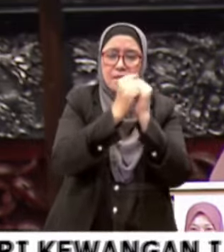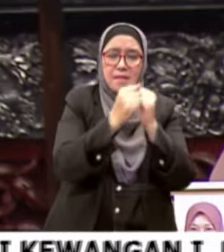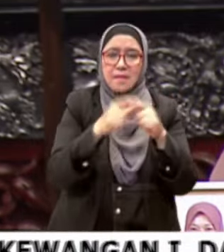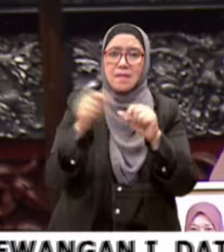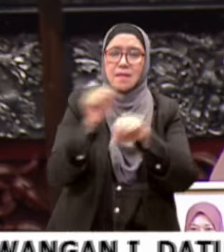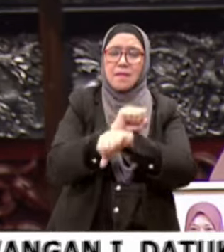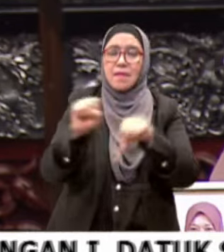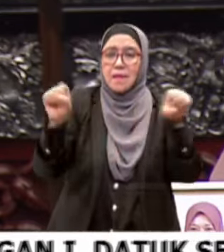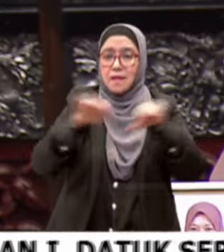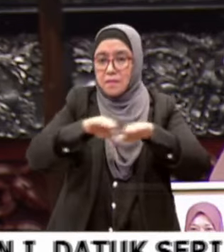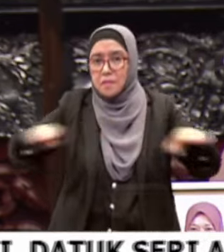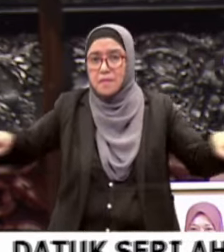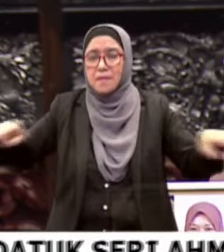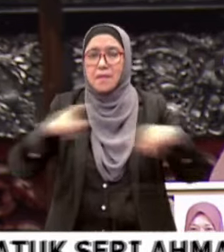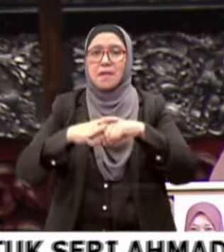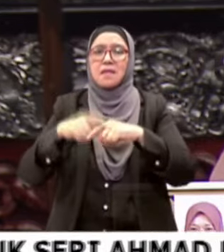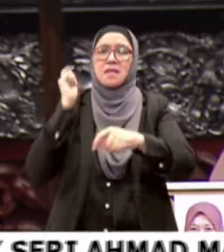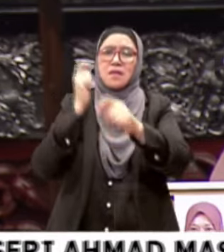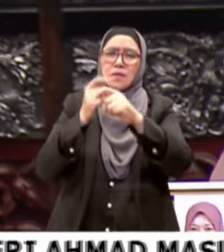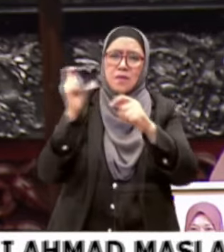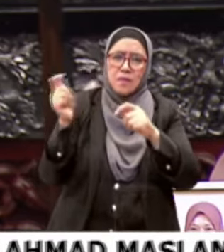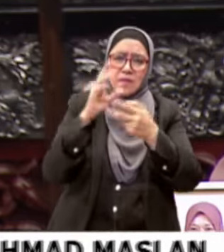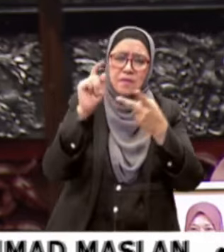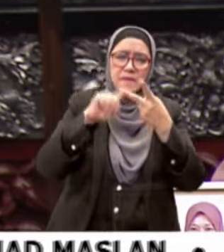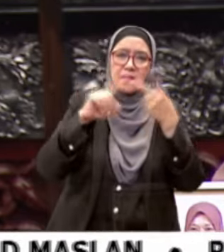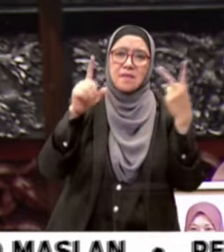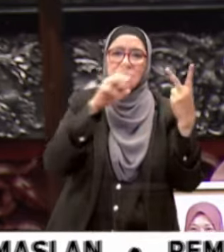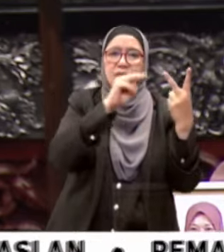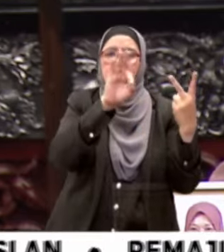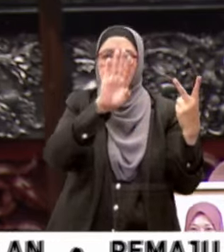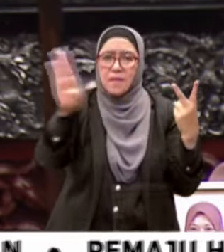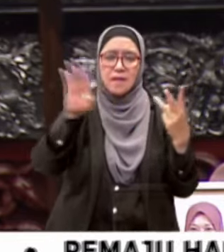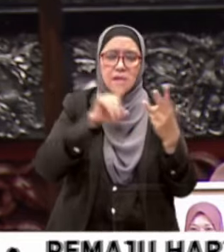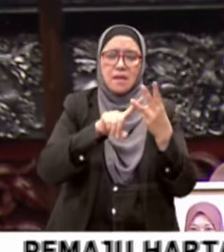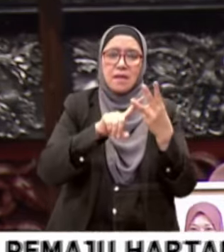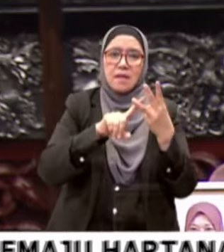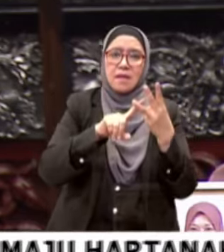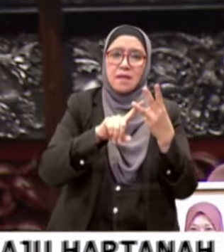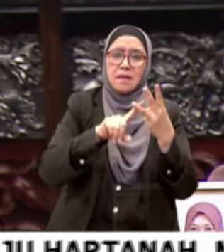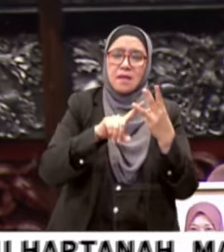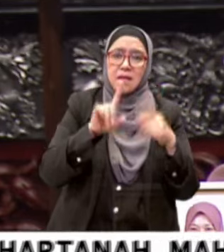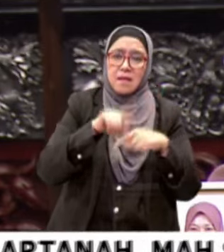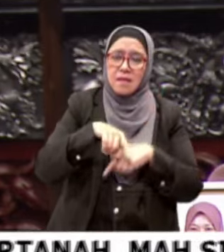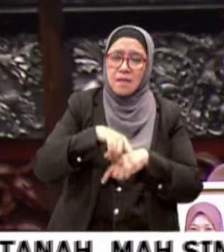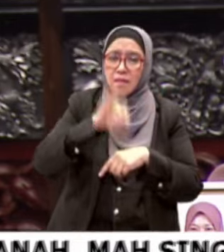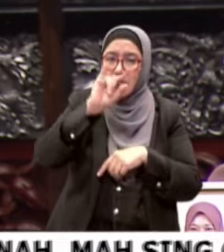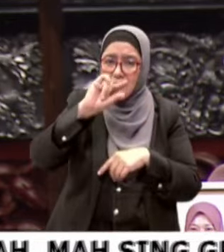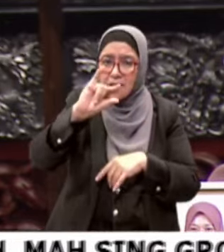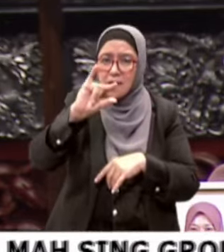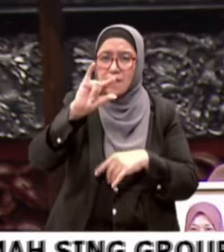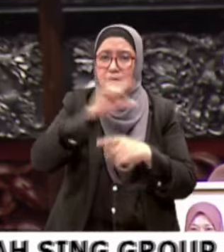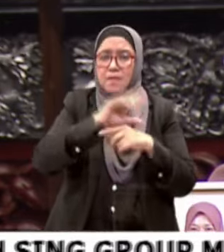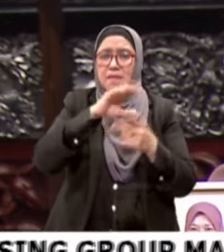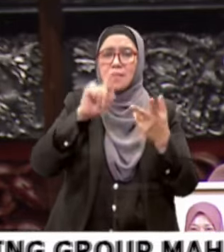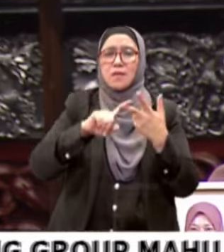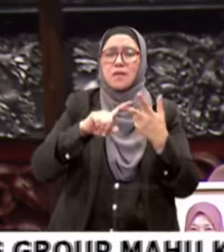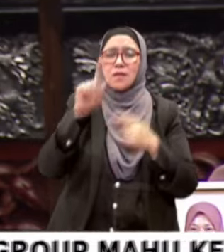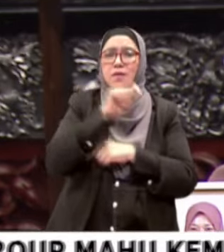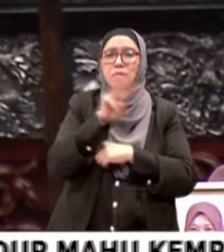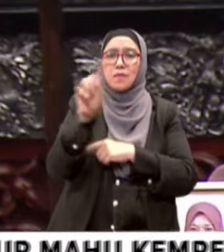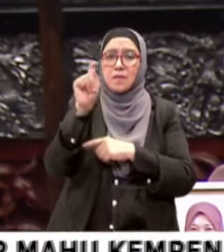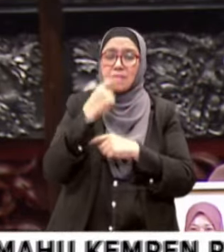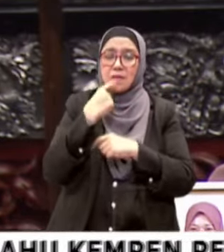laman sosial yang dimiliki oleh metal yaitu Facebook dan Instagram serta Twitter dari sudut langkah kerja kawal silia bersama dengan